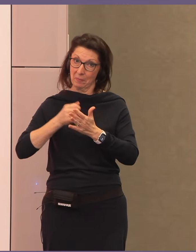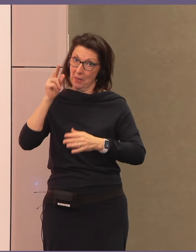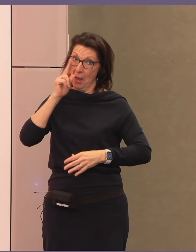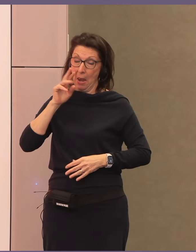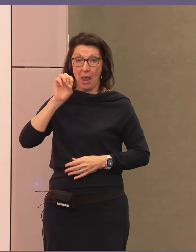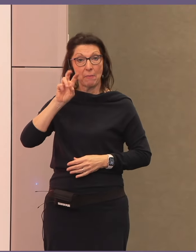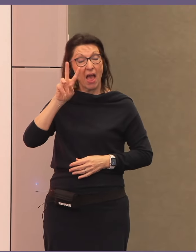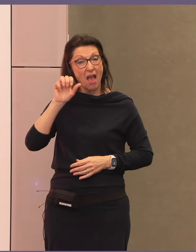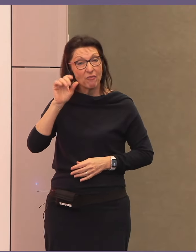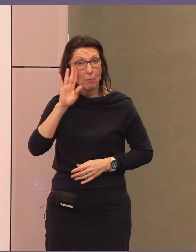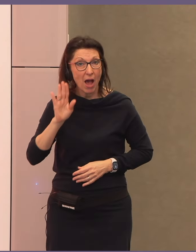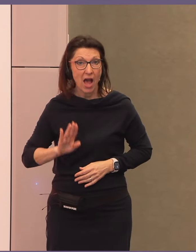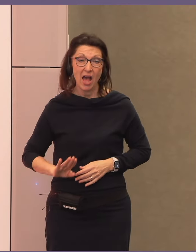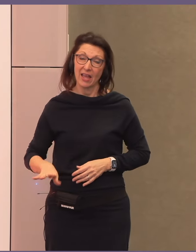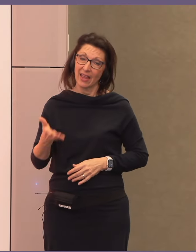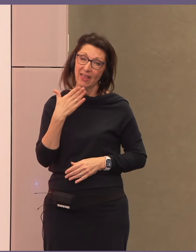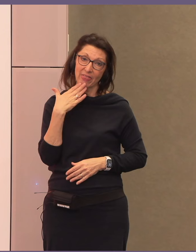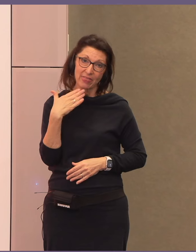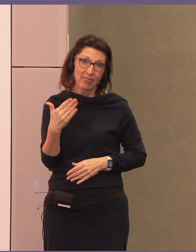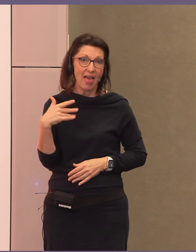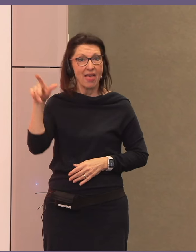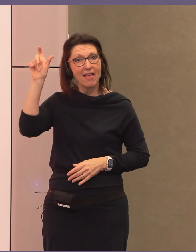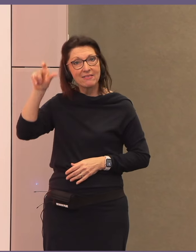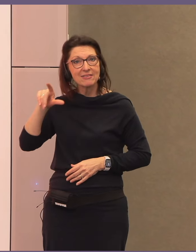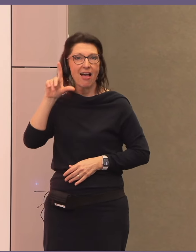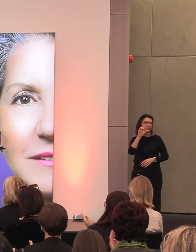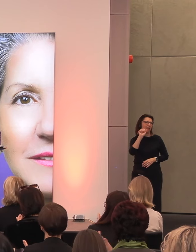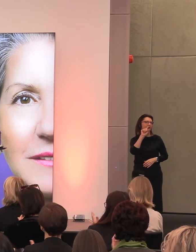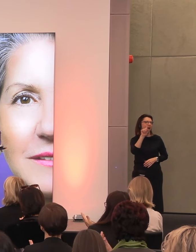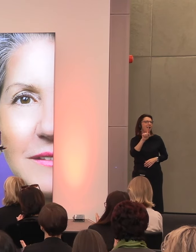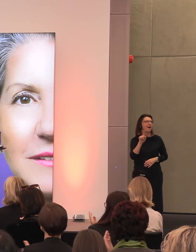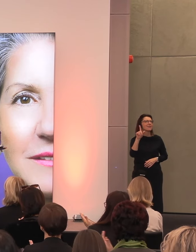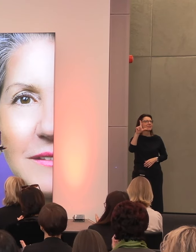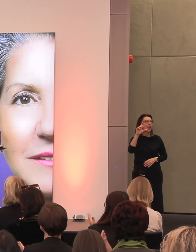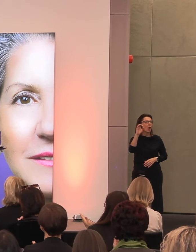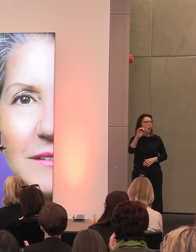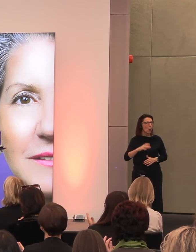Laszlo. Thank you very much for being with us. And thanks for...